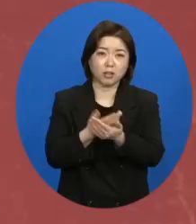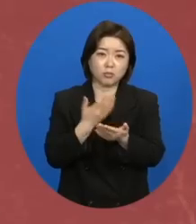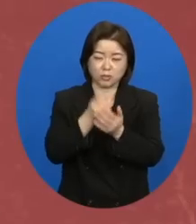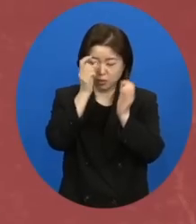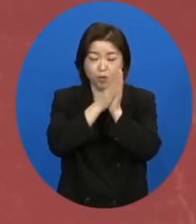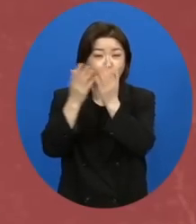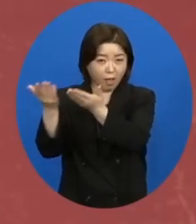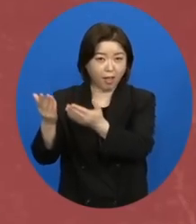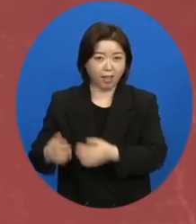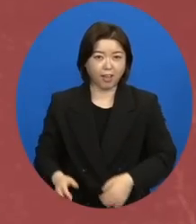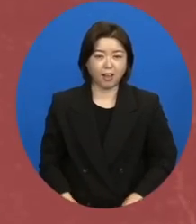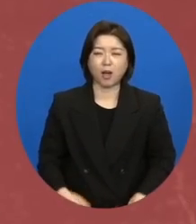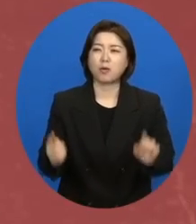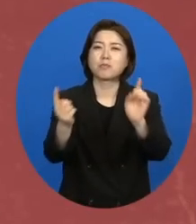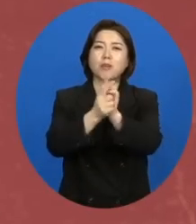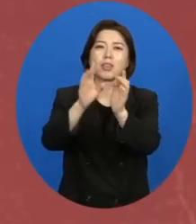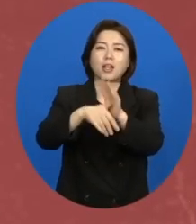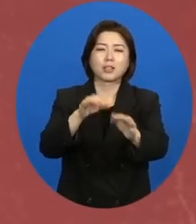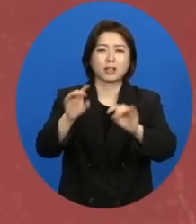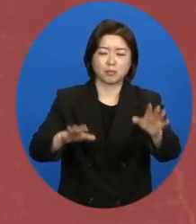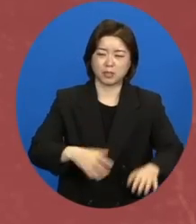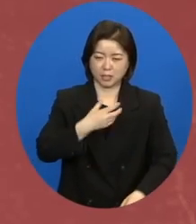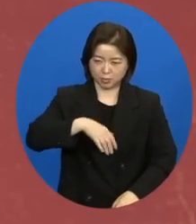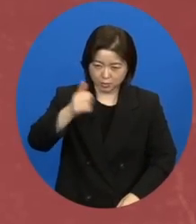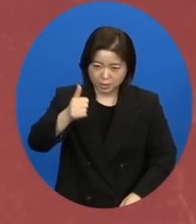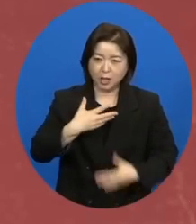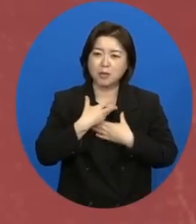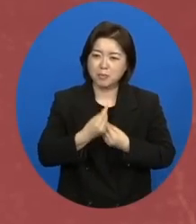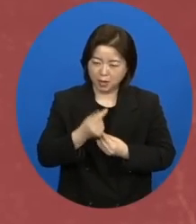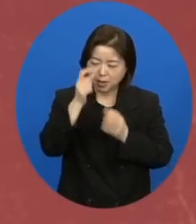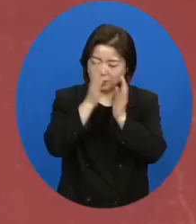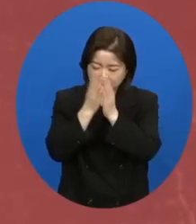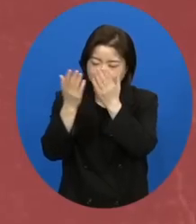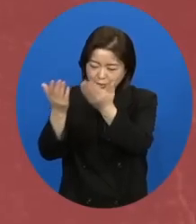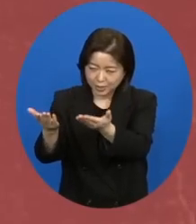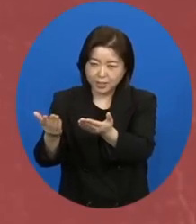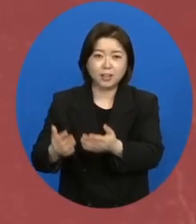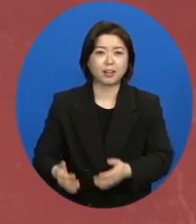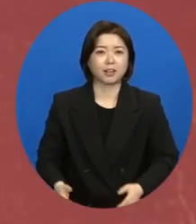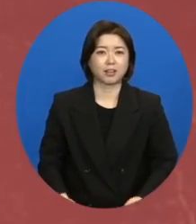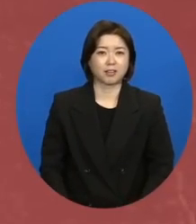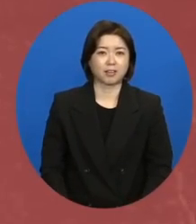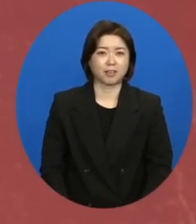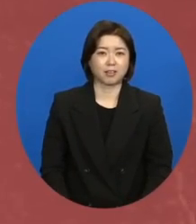우리는. 그래서 그 만날 때마다 구청장님 평안해서 기도하고 있습니다. 뭐